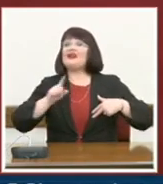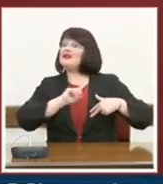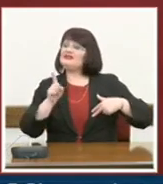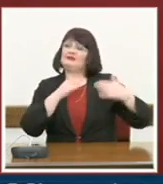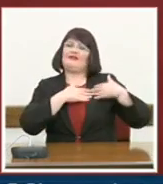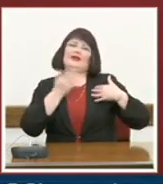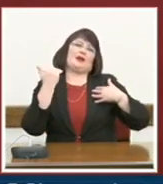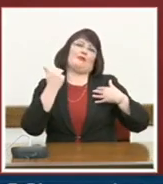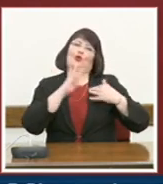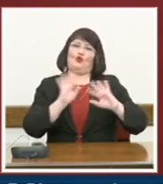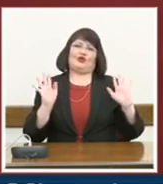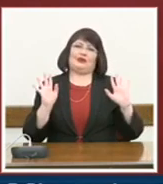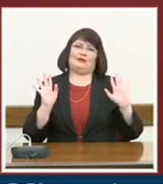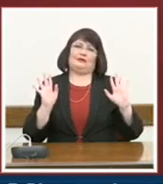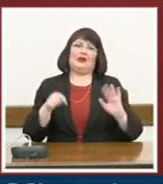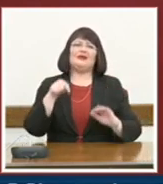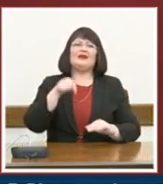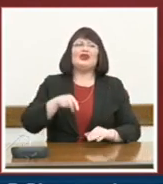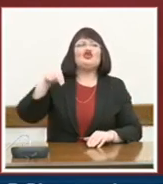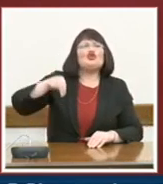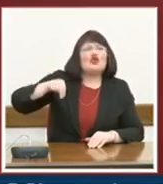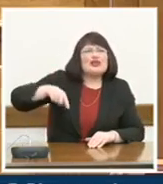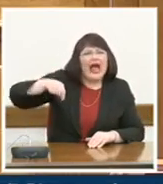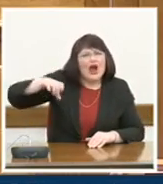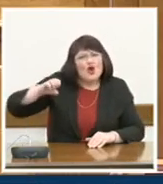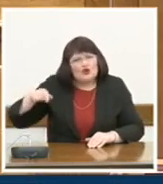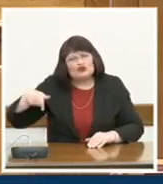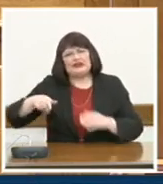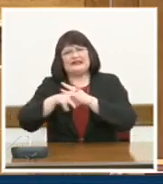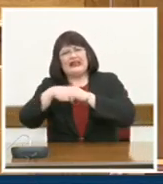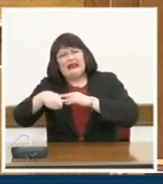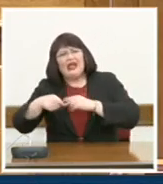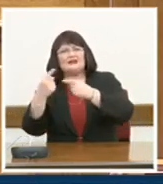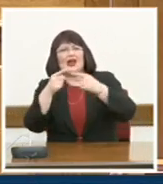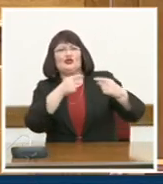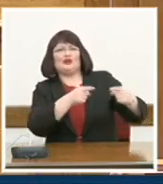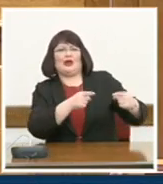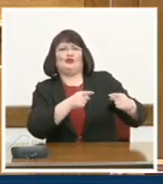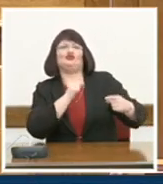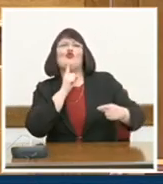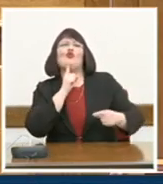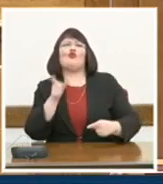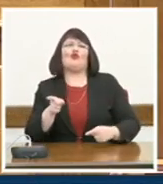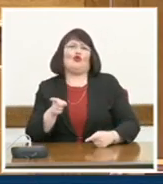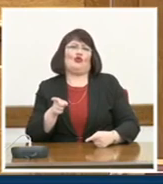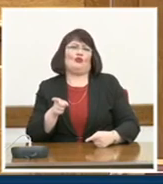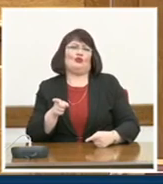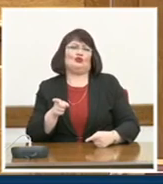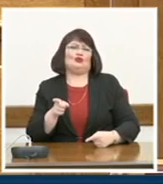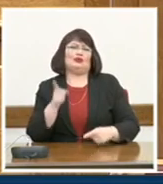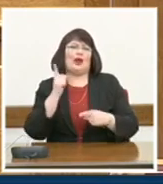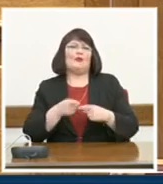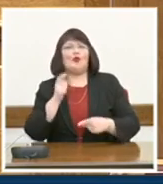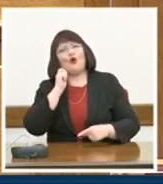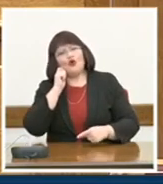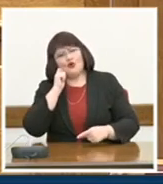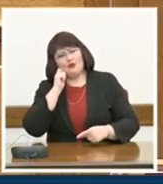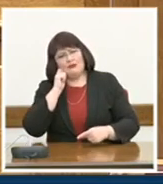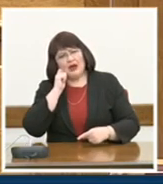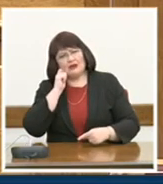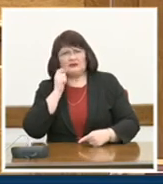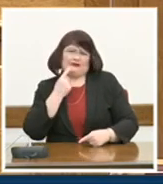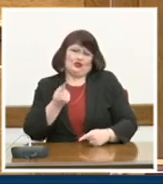έχουμε σήμερα ντογιάκους, χτες άλλους ντογιάκους, αύριο κάποιους άλλους ντογιάκους, το όνομα απλώς επειδή είναι στην επικαιρότητα, όχι για κάποιο άλλο